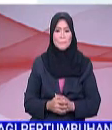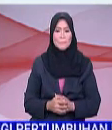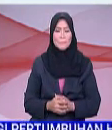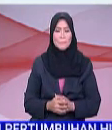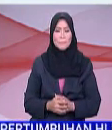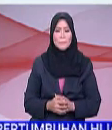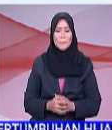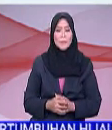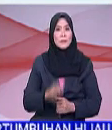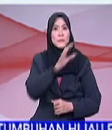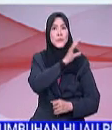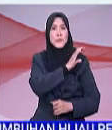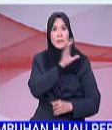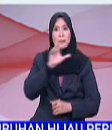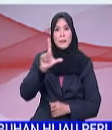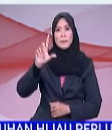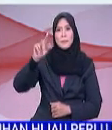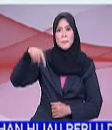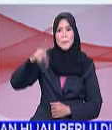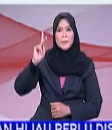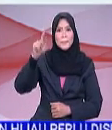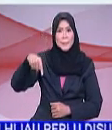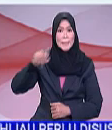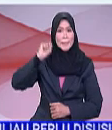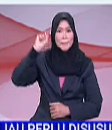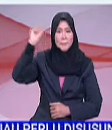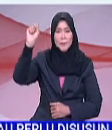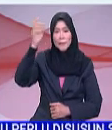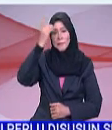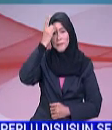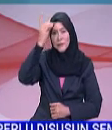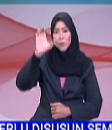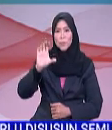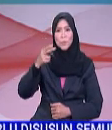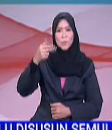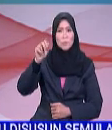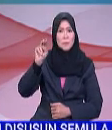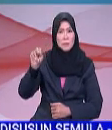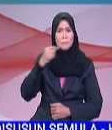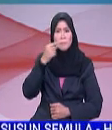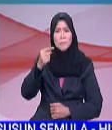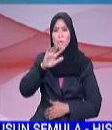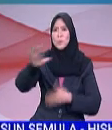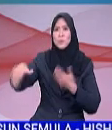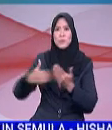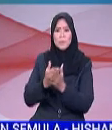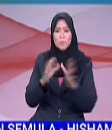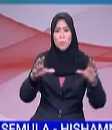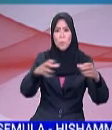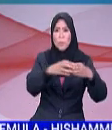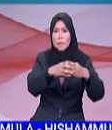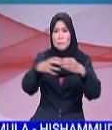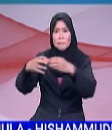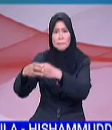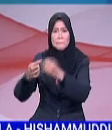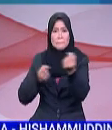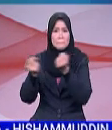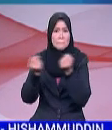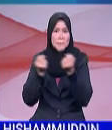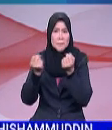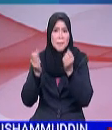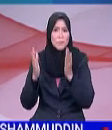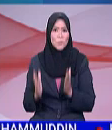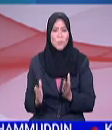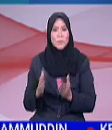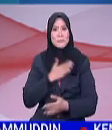Sehubungan itu, pengerusi LPKP Sabah, Datuk Chin Kim Hyung, mahu semua kumpulan pemandu terlibat mengambil peluang